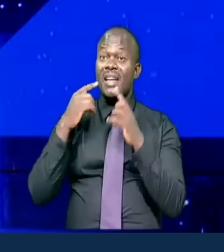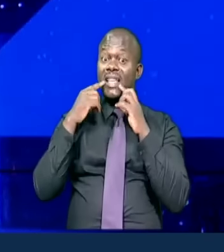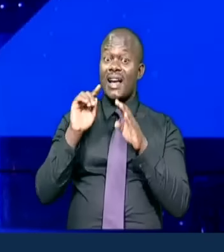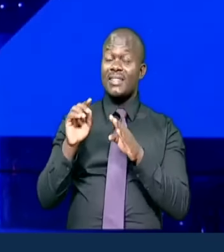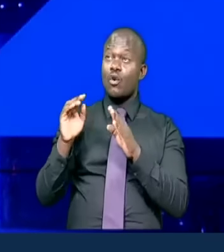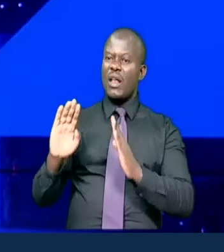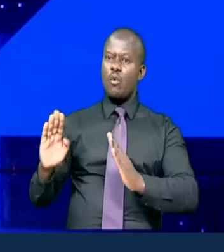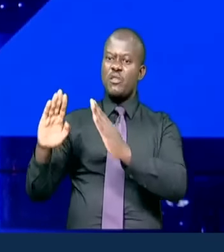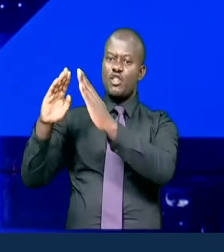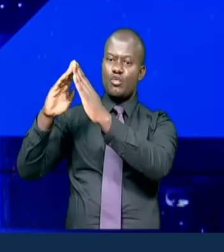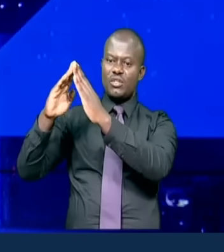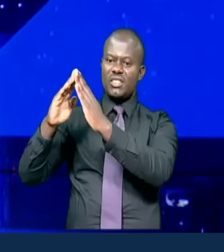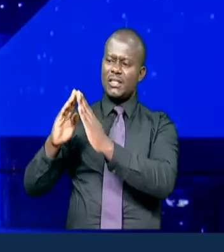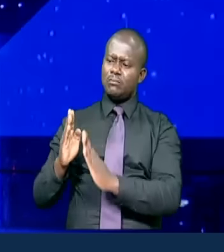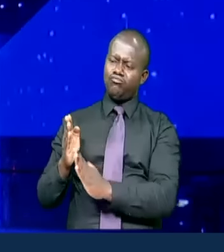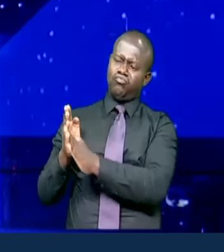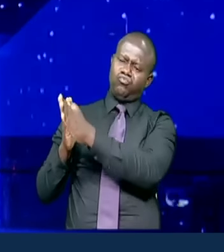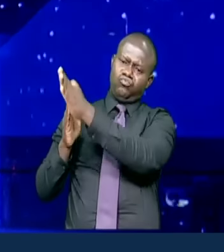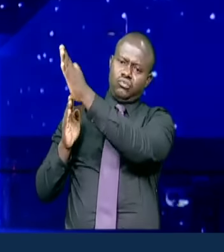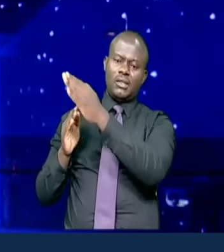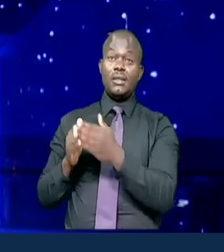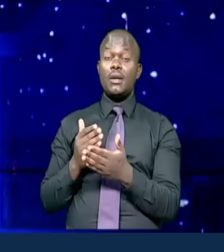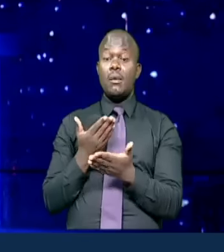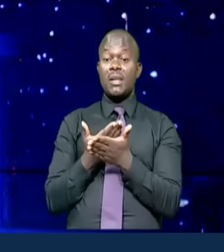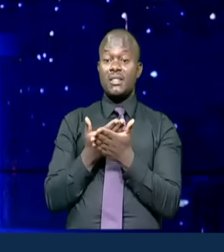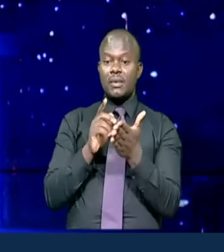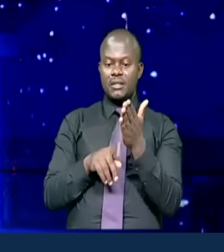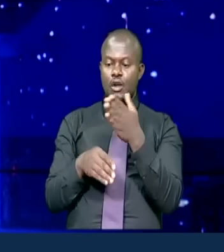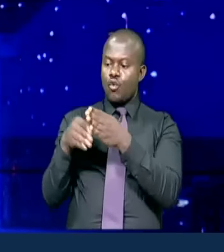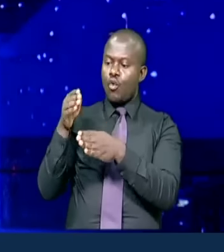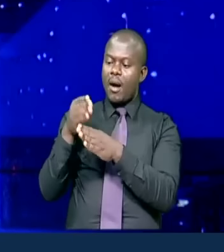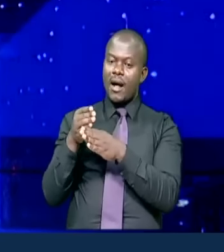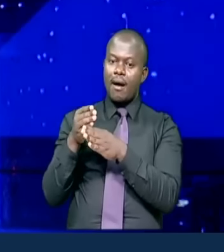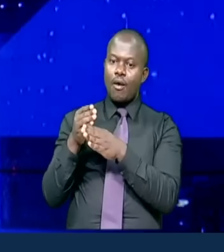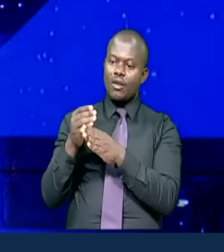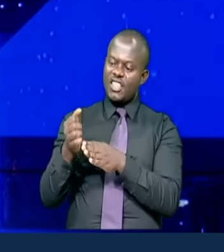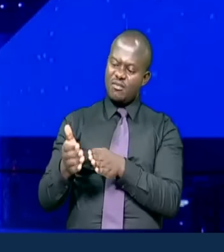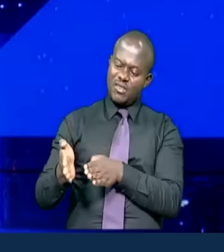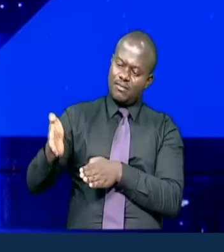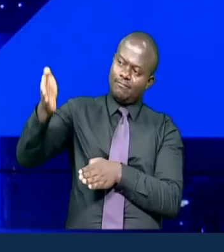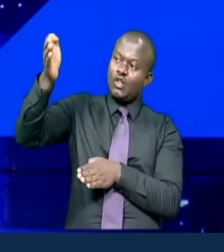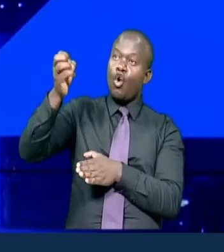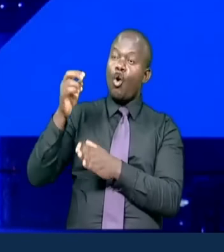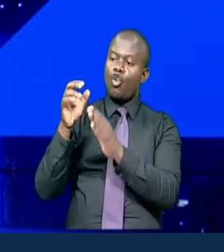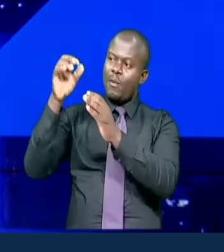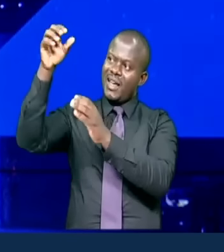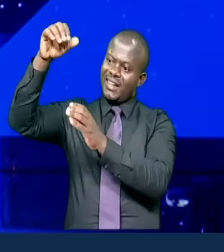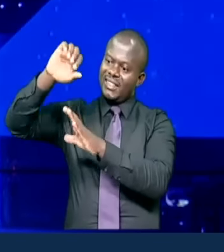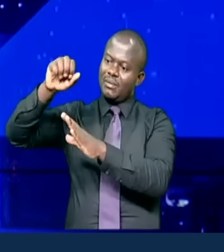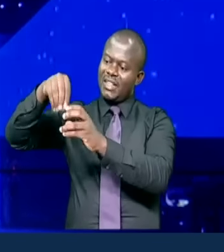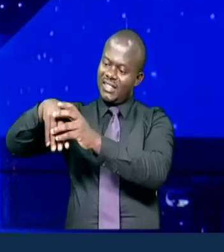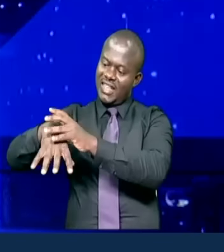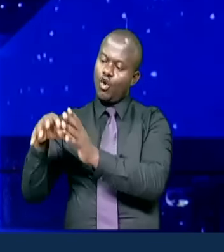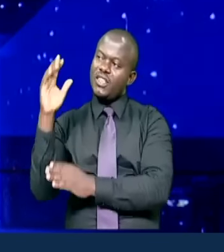inkuta zikomeye kandi ndende, cyangwa hagaterwaho ibiti bifata ubutaka mu rwego rwo kurinda uyu muhanda gukomeza